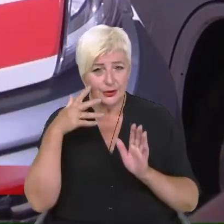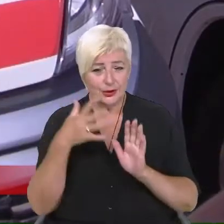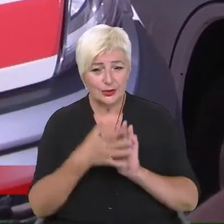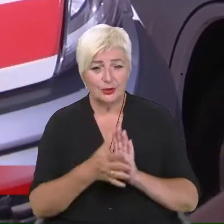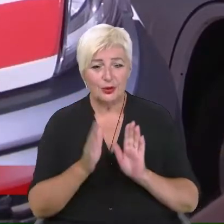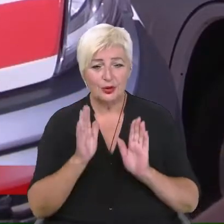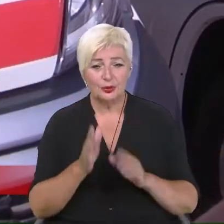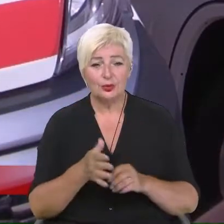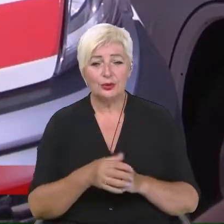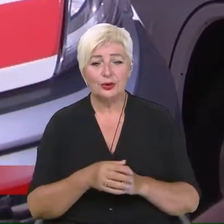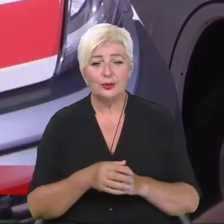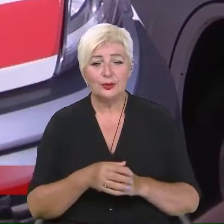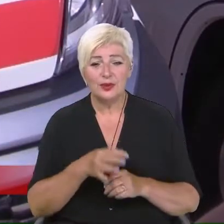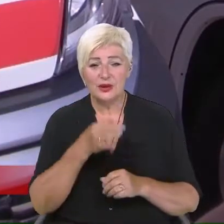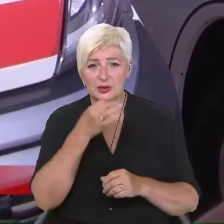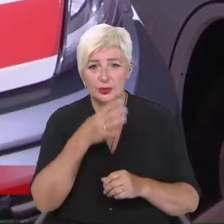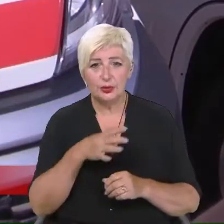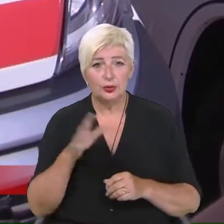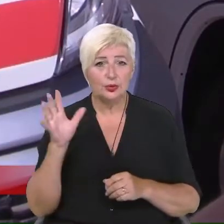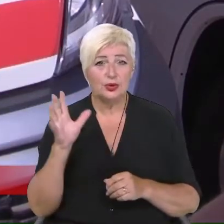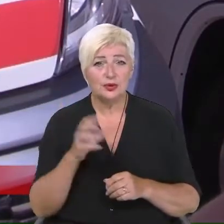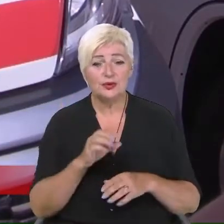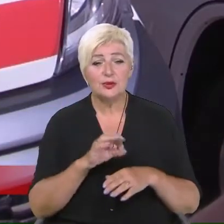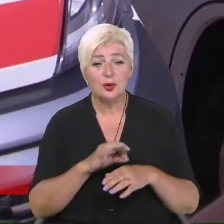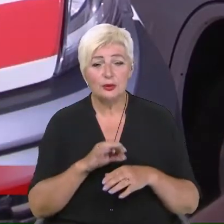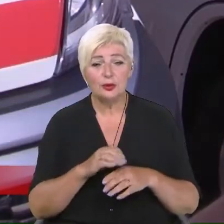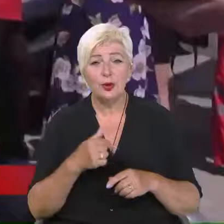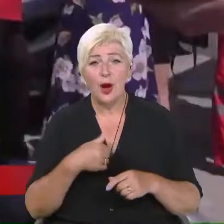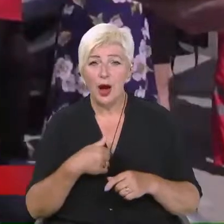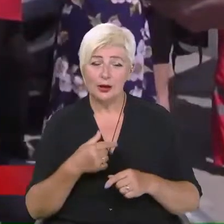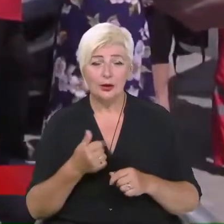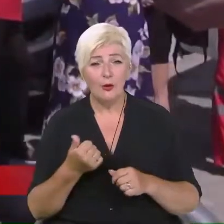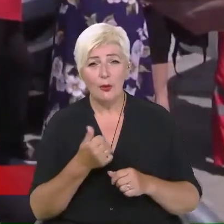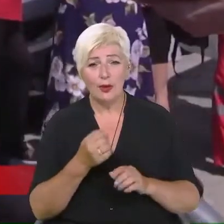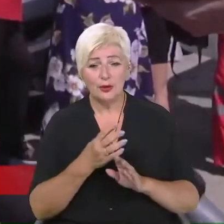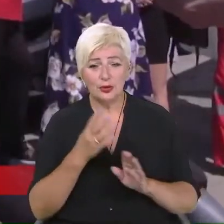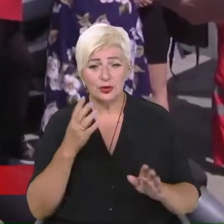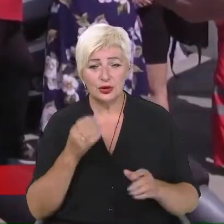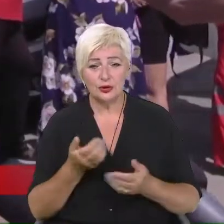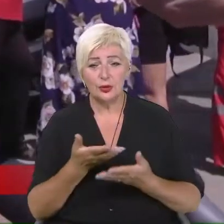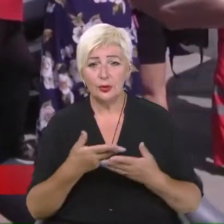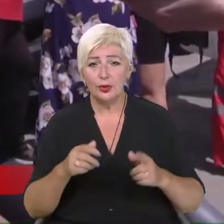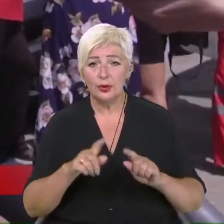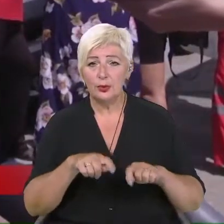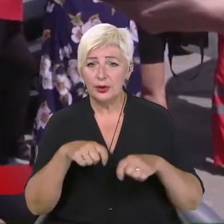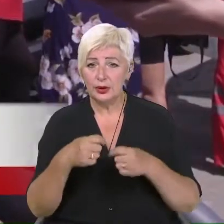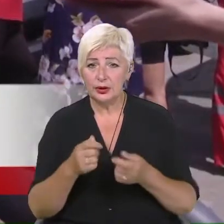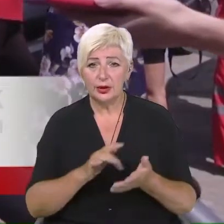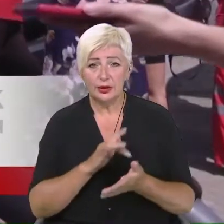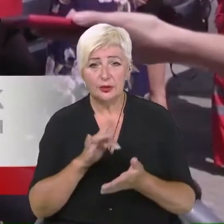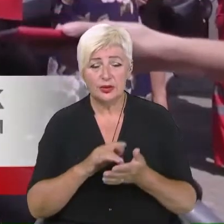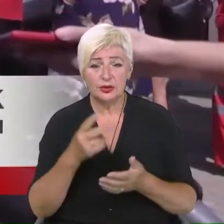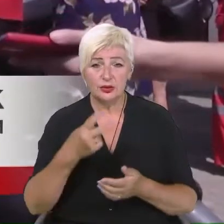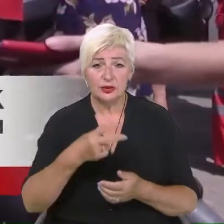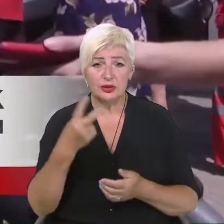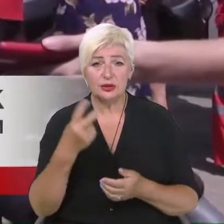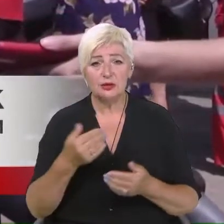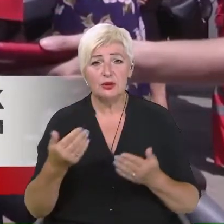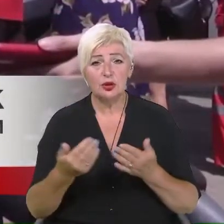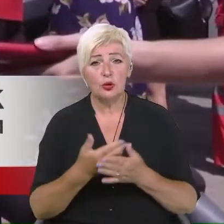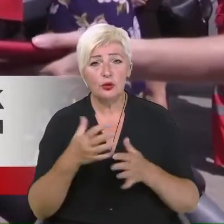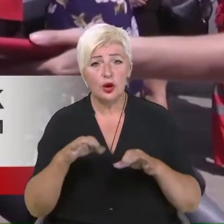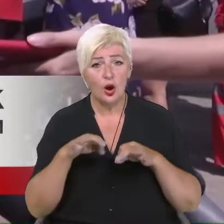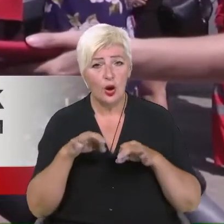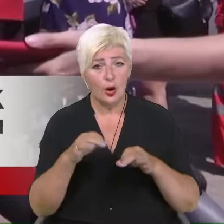думаю, навіть сподобається всім хворим, ну, а нам в першу чергу. Ми сьогодні передали місту 22 нових автівки. З